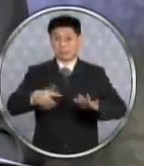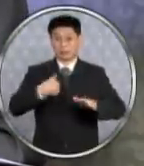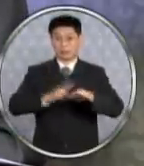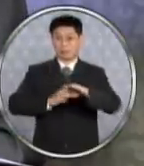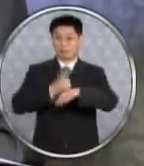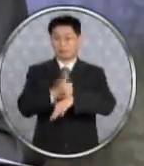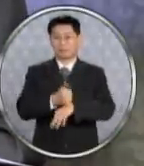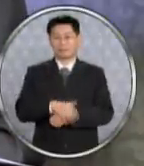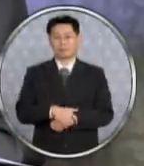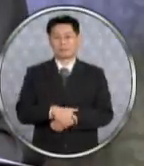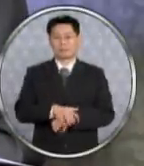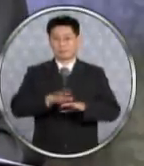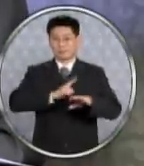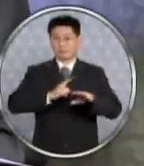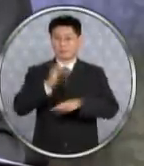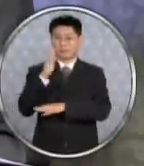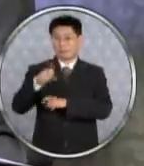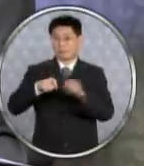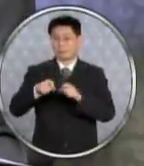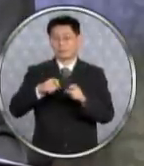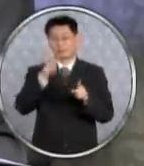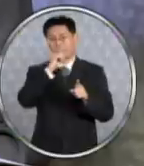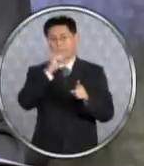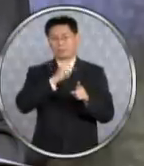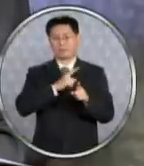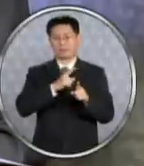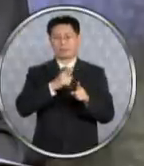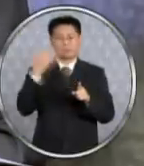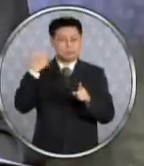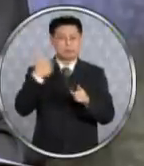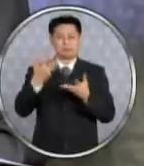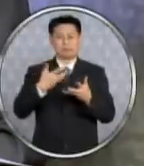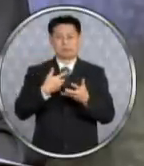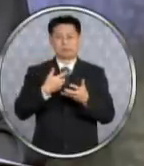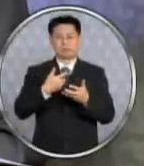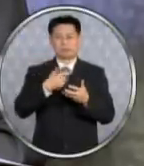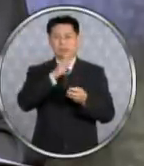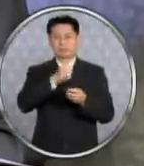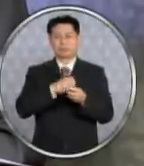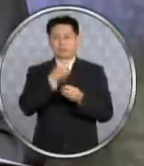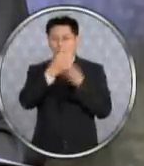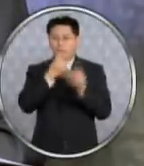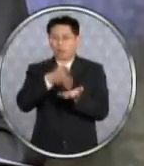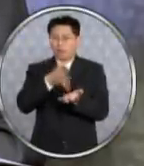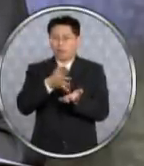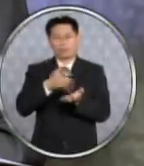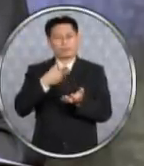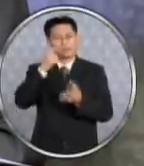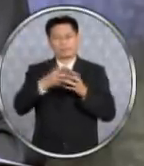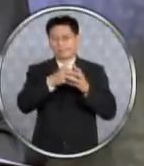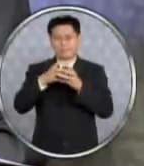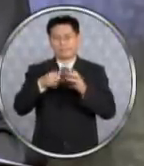府里面，现实的政治里面，我们还要将历史的恩怨一直卷进来，我们将没有办法团结这个国